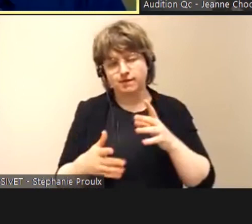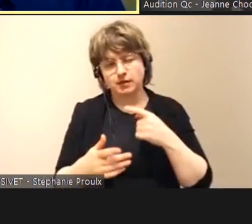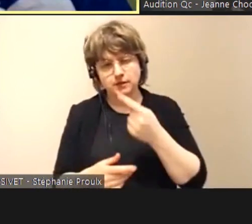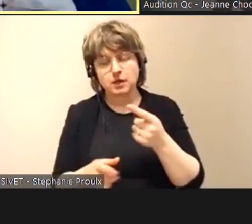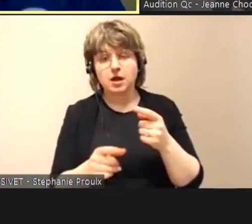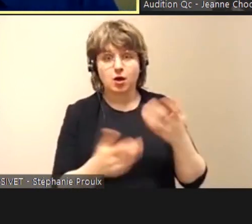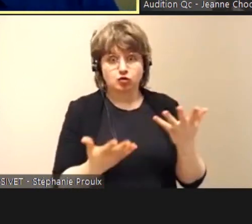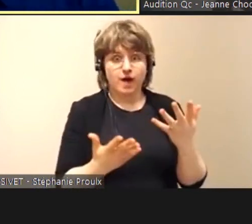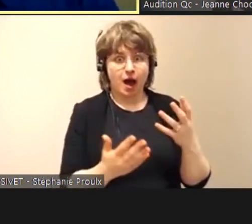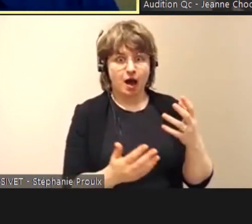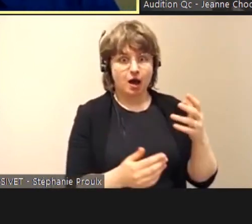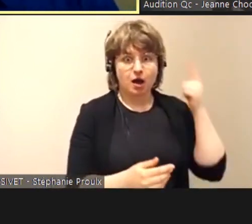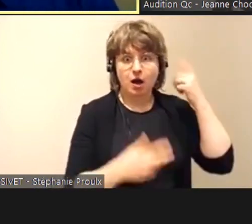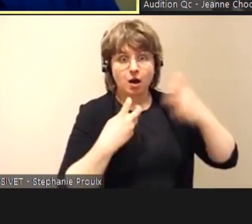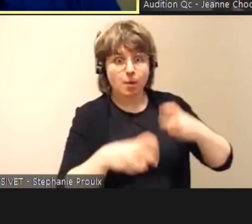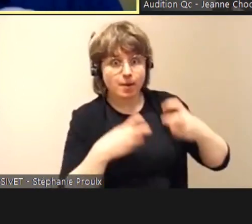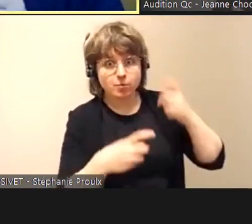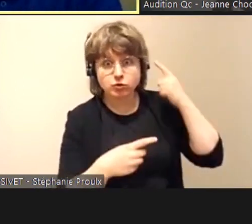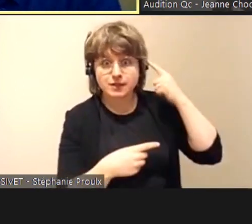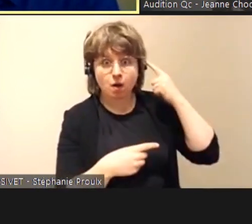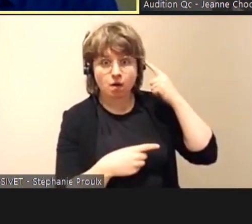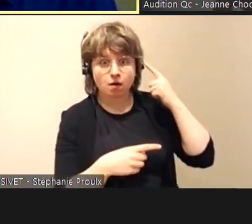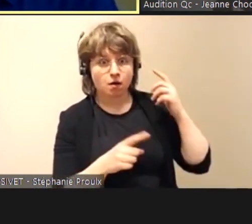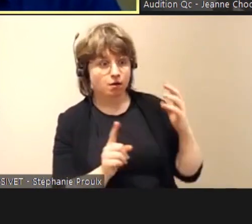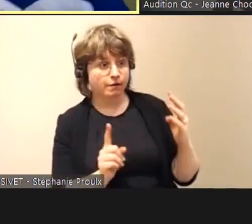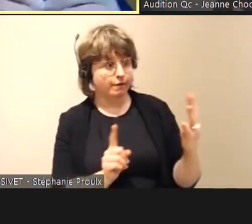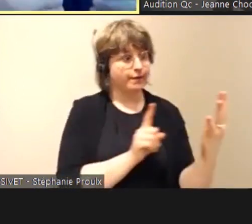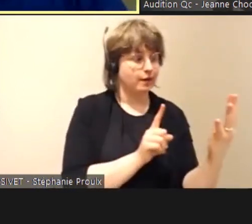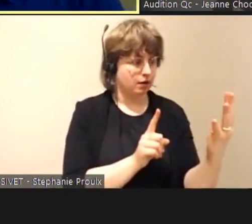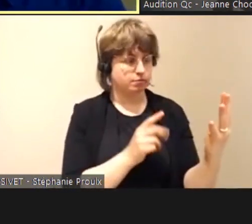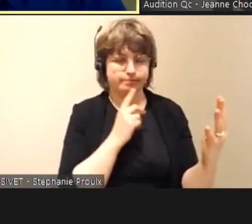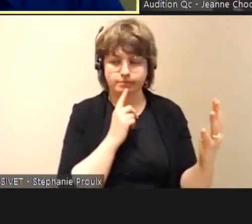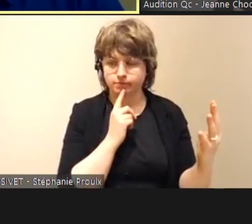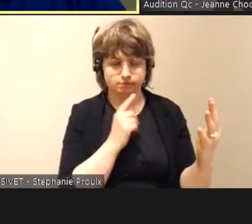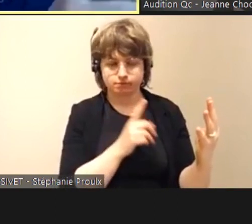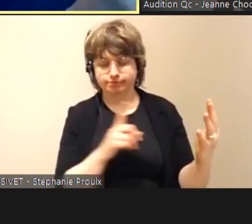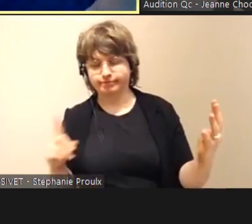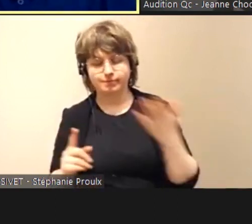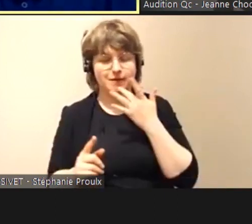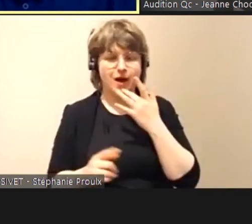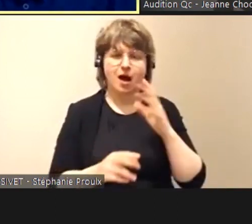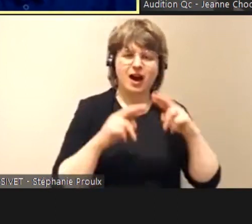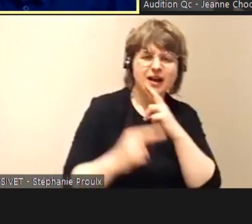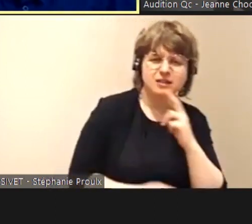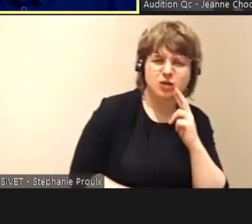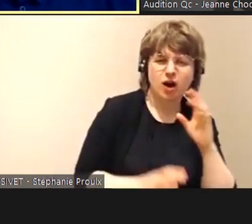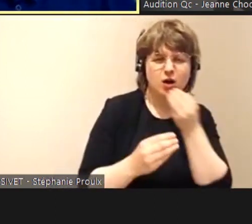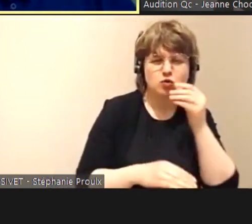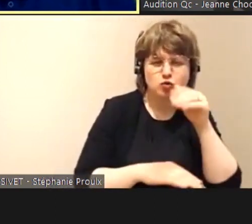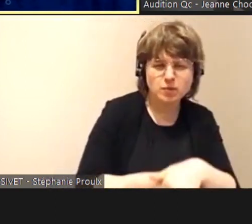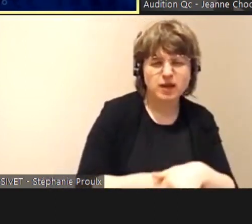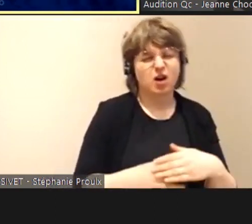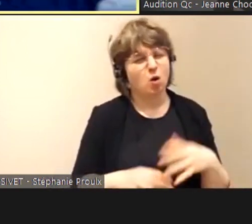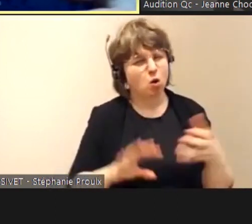à s'isoler parce que c'est compliqué d'aller là où il y a du monde, c'est compliqué d'aller au restaurant, c'est compliqué des soupers de famille, c'est compliqué d'aller jouer aux cartes